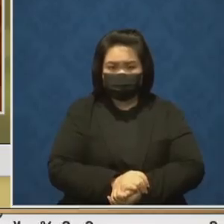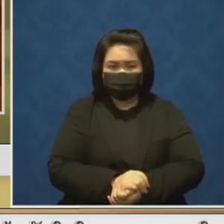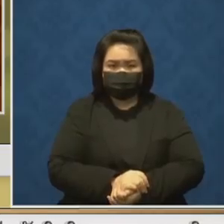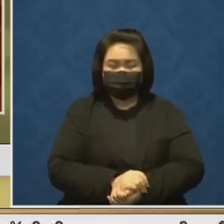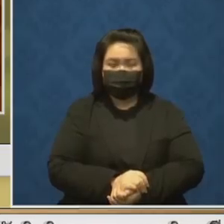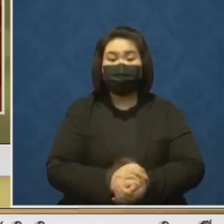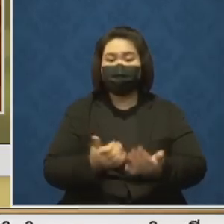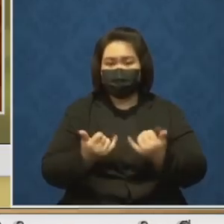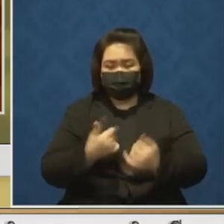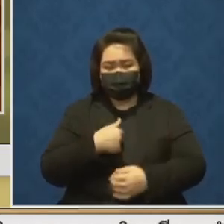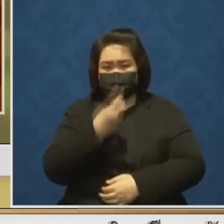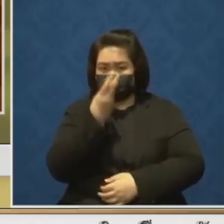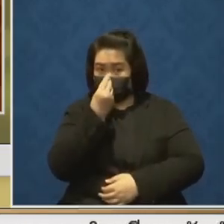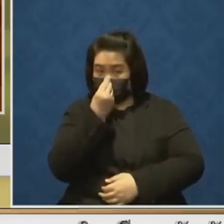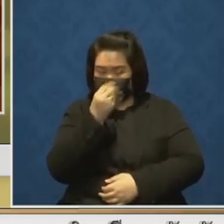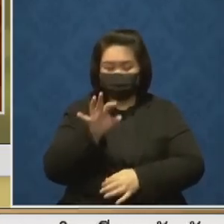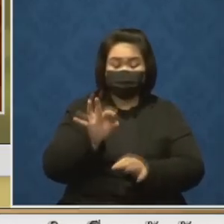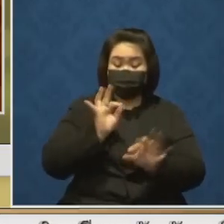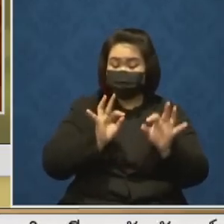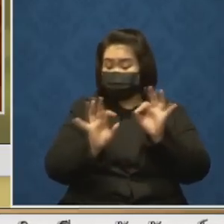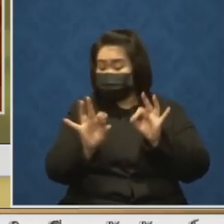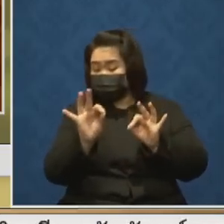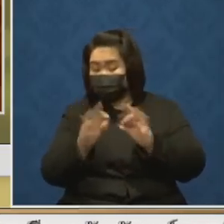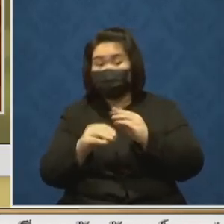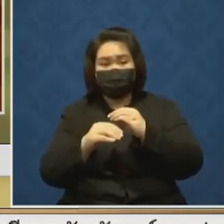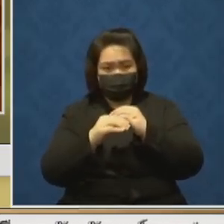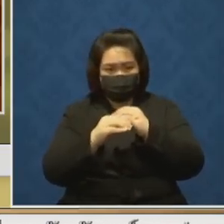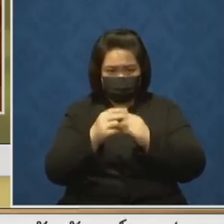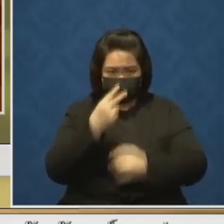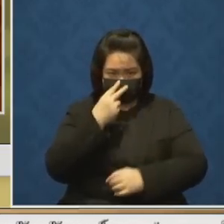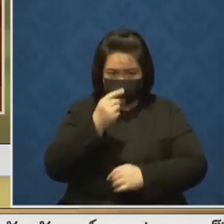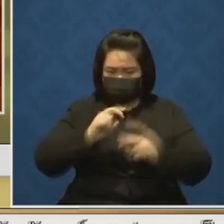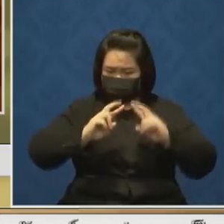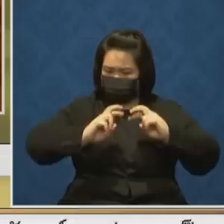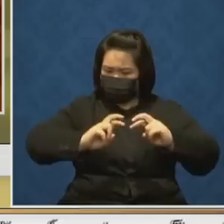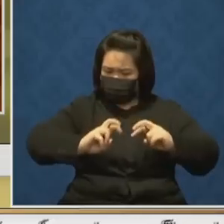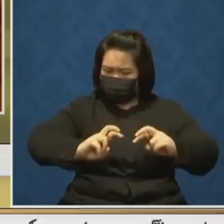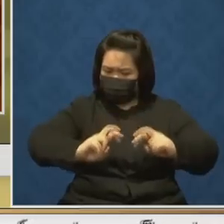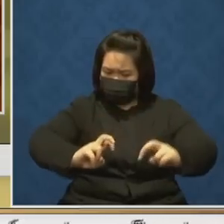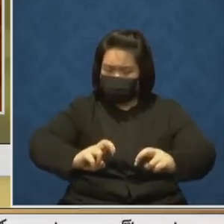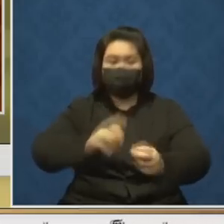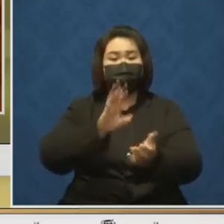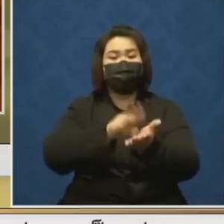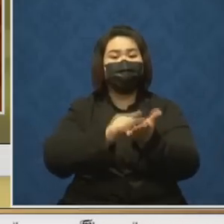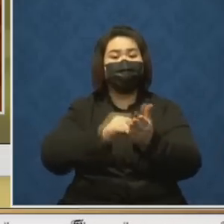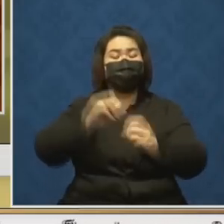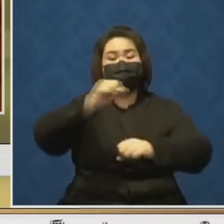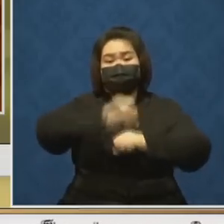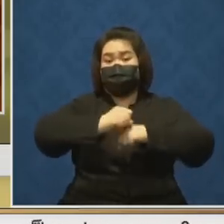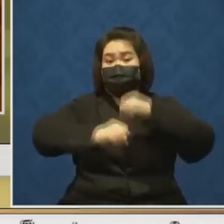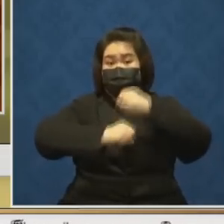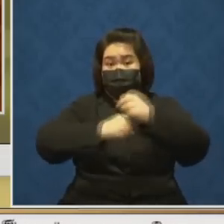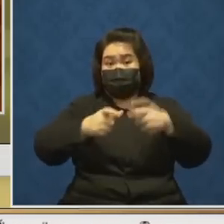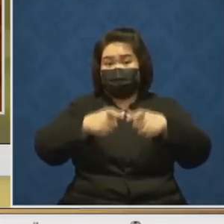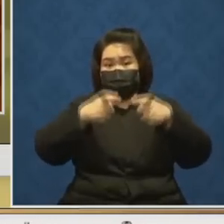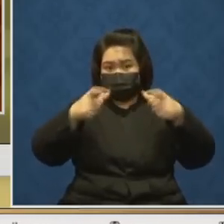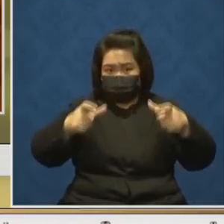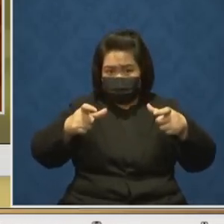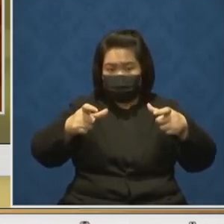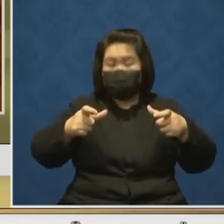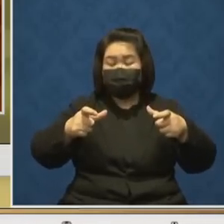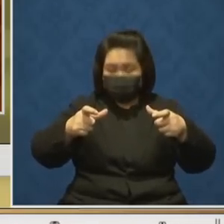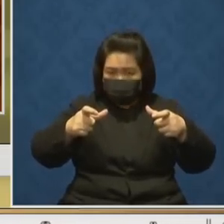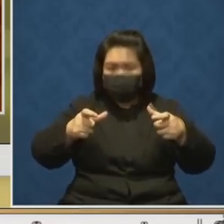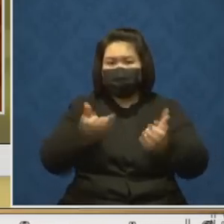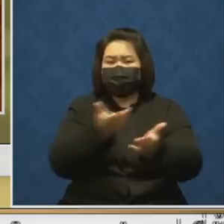ดีฉัจงรองเข้ไปสุมดูเพิ่มเติมขุดไปในรายละเอียดองโรงการก่อสร้างขนัดใหญ่ที่มีระดับ przew